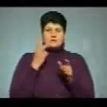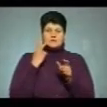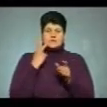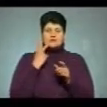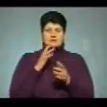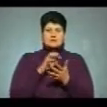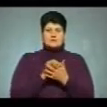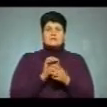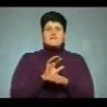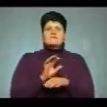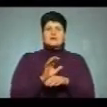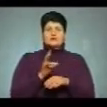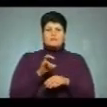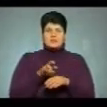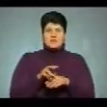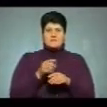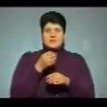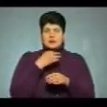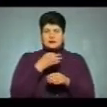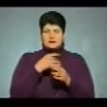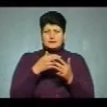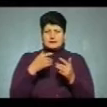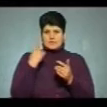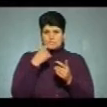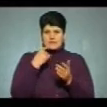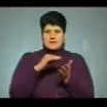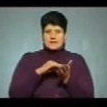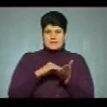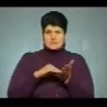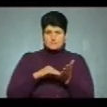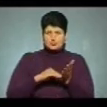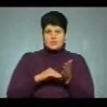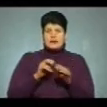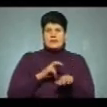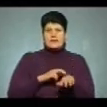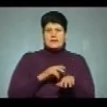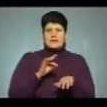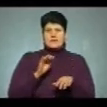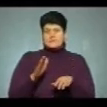виготовленням лікарських засобів по індивідуальній рецептурі лікарів.